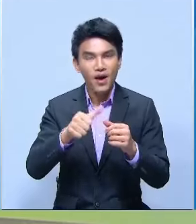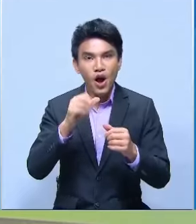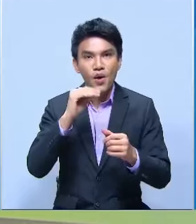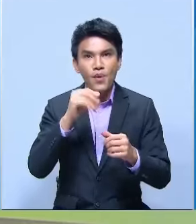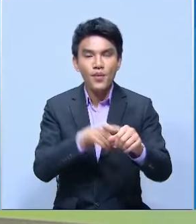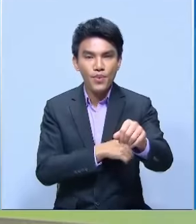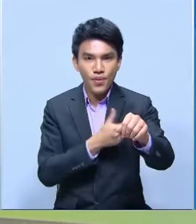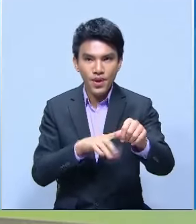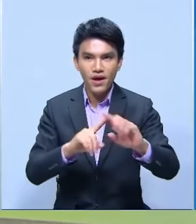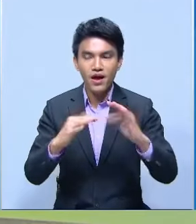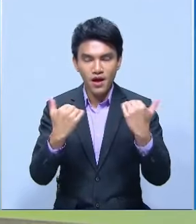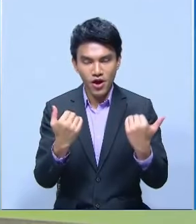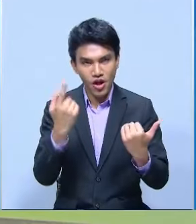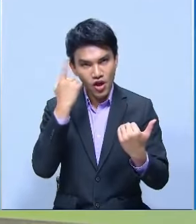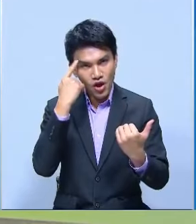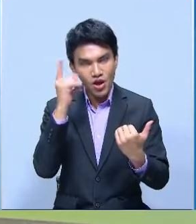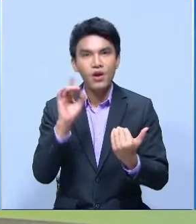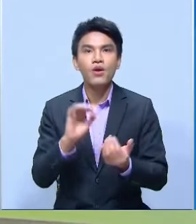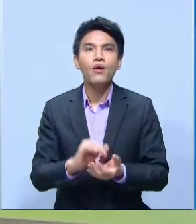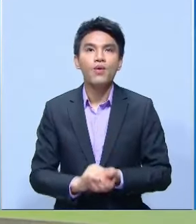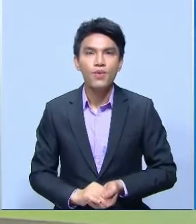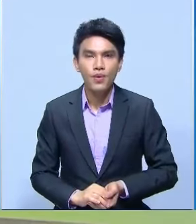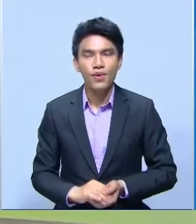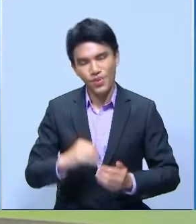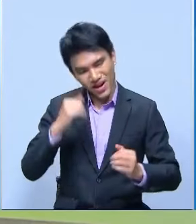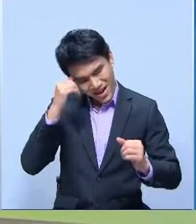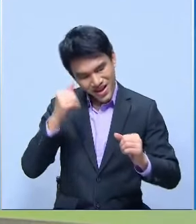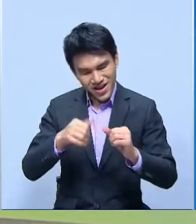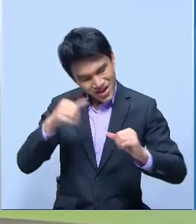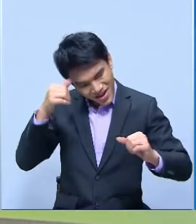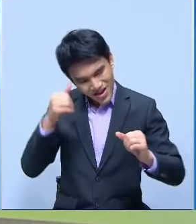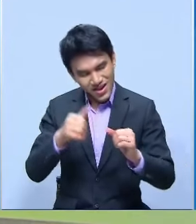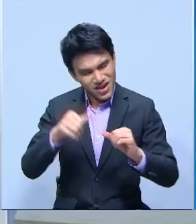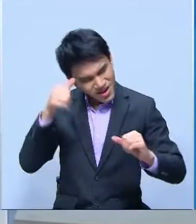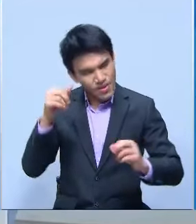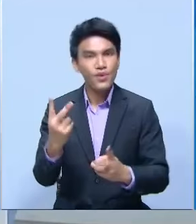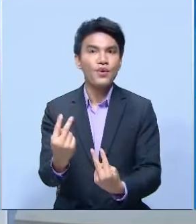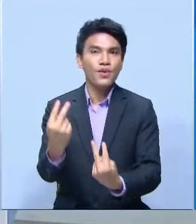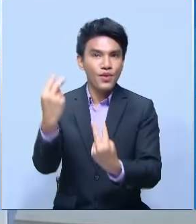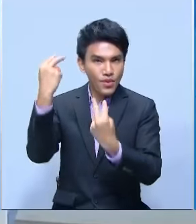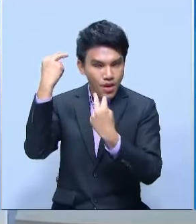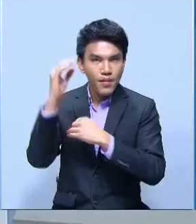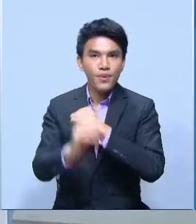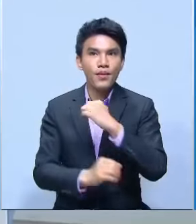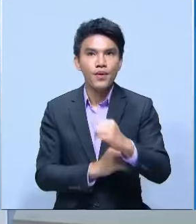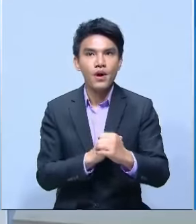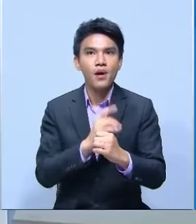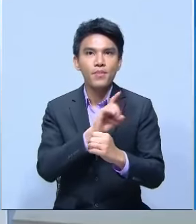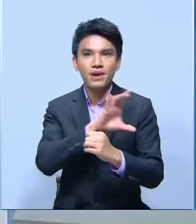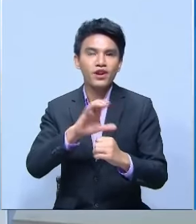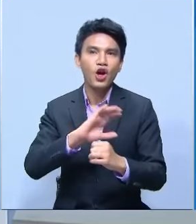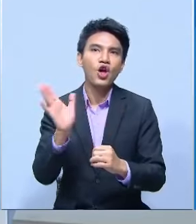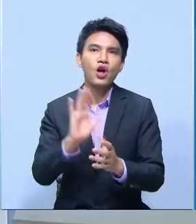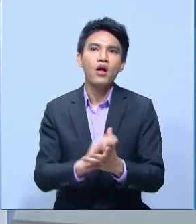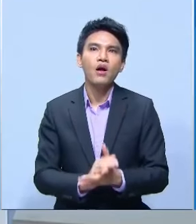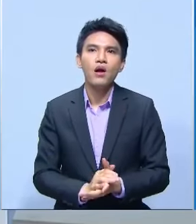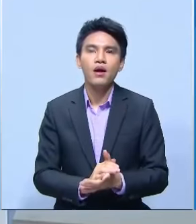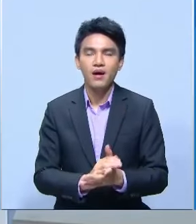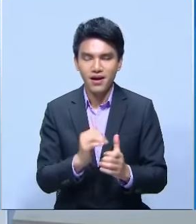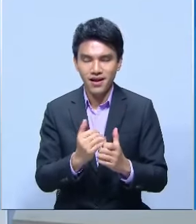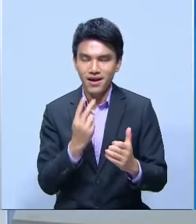แต่คุณผู้ชมรู้หรือไม่ว่าการท่องกอไก่แบบเนี้ยย้อนไปประมาณแบบเป็นร้อยปีเขาไม่ได้ท่องแบบนี้นะท่องยัง